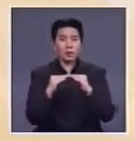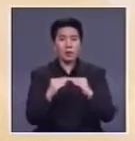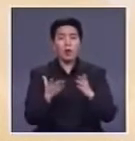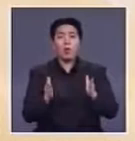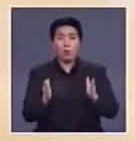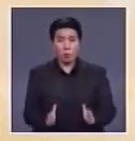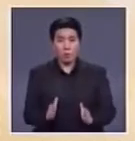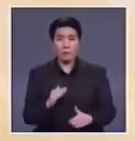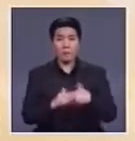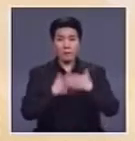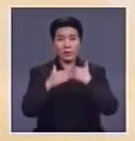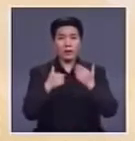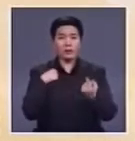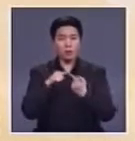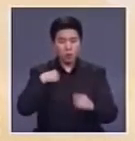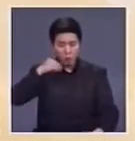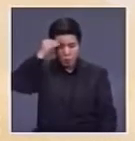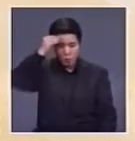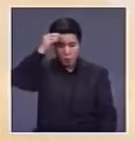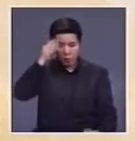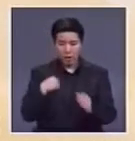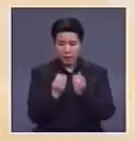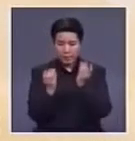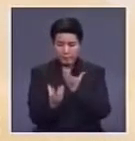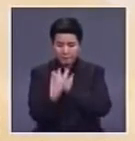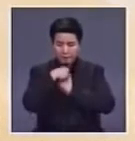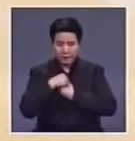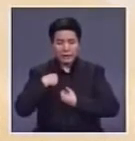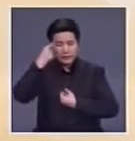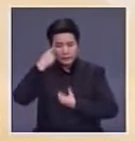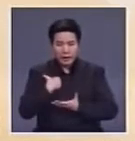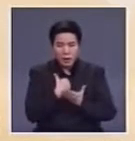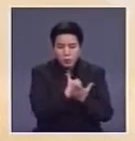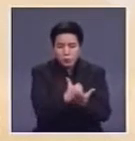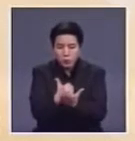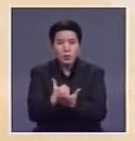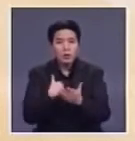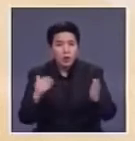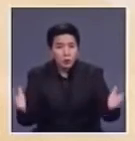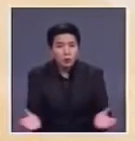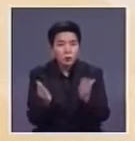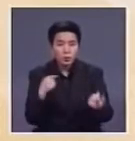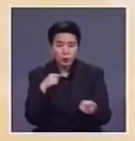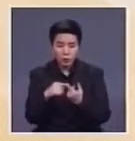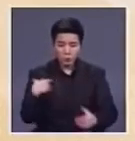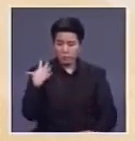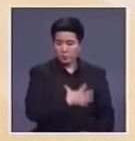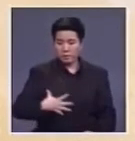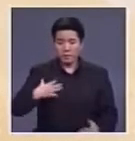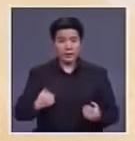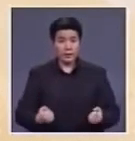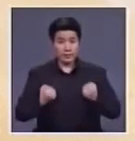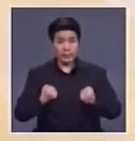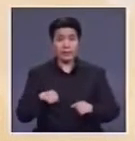าพคนให้มีทักษะความรู้มีคุณธรรมมีจิตสาธารณะส่งเสริมการเล่นกีฬาการรักษาสุขภาพให้แข็งแรง 4.